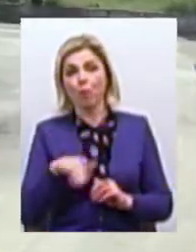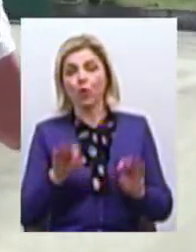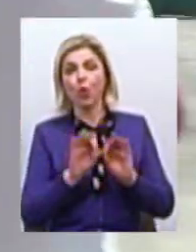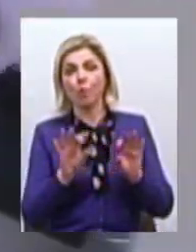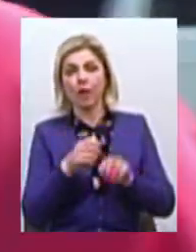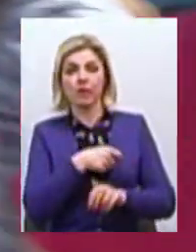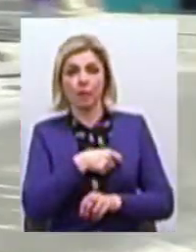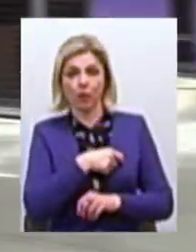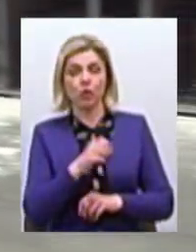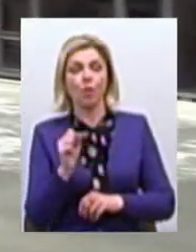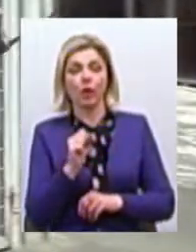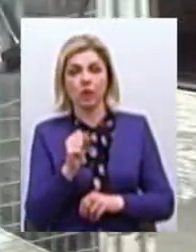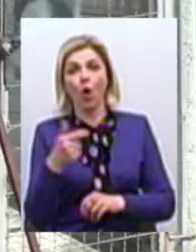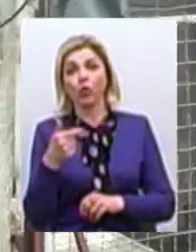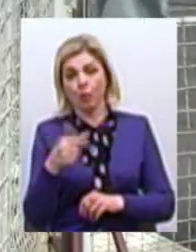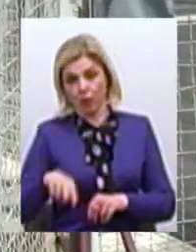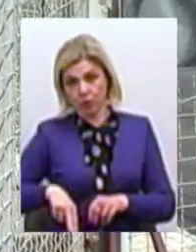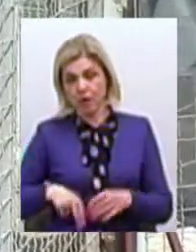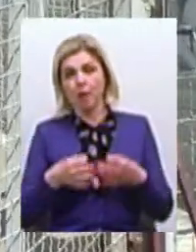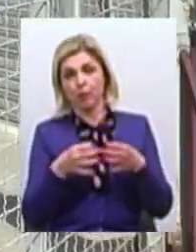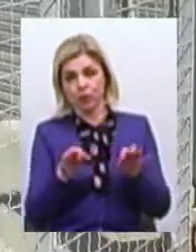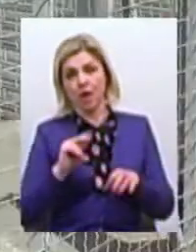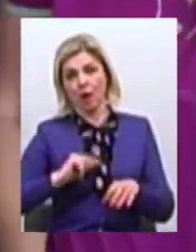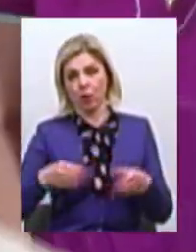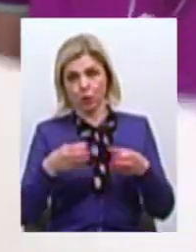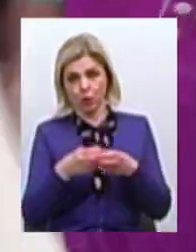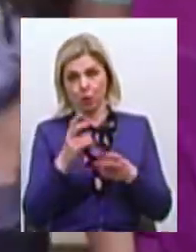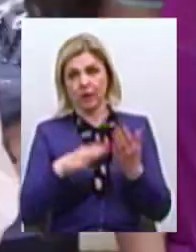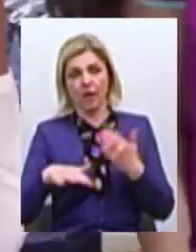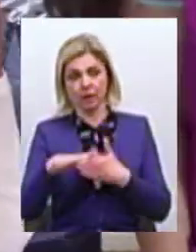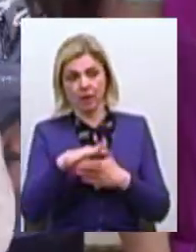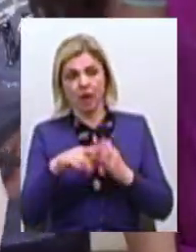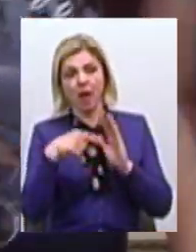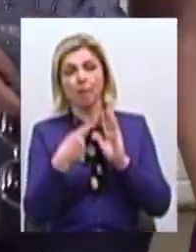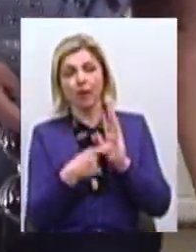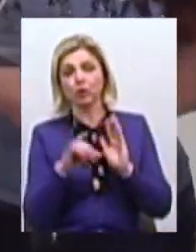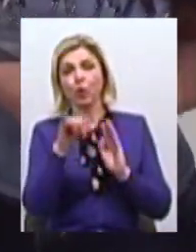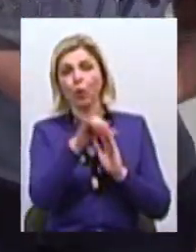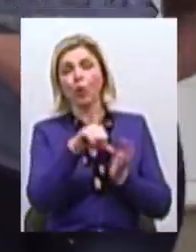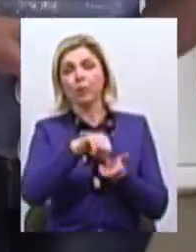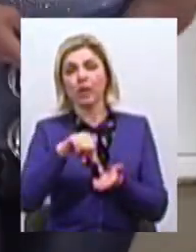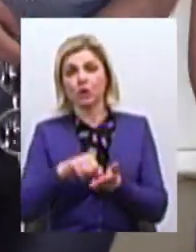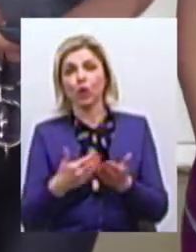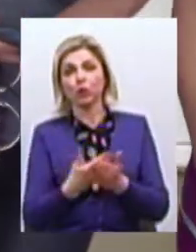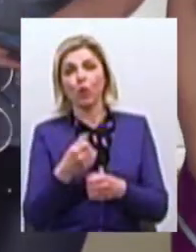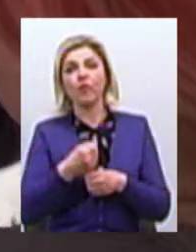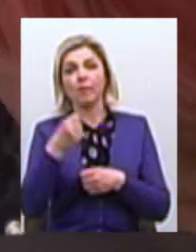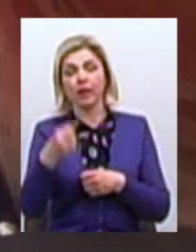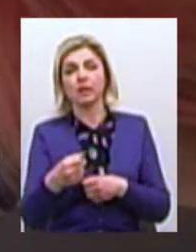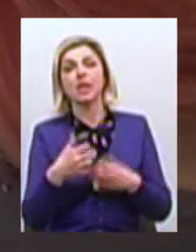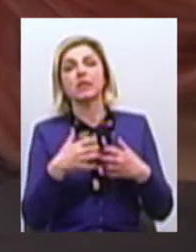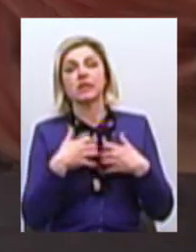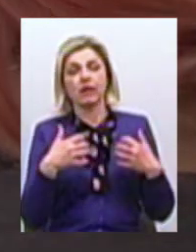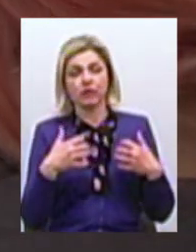депутата Апанасенка Голобородський пропустив робочу групу на територію. Питання у присутніх виникли до новопризначеного кінолога підприємства